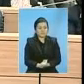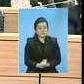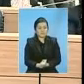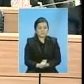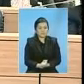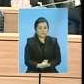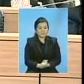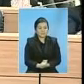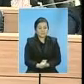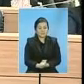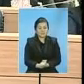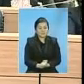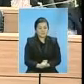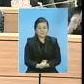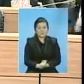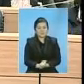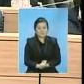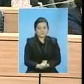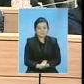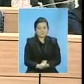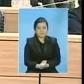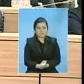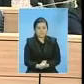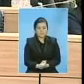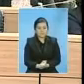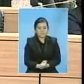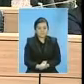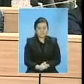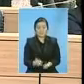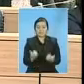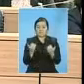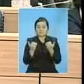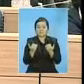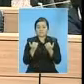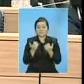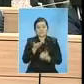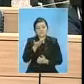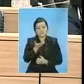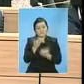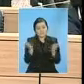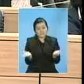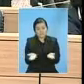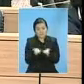เพราะฉะนั้นวันนี้ดิฉันขอสนับสนุน